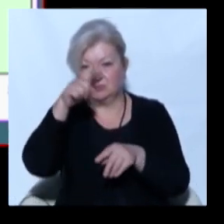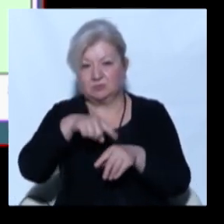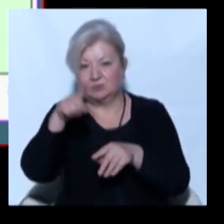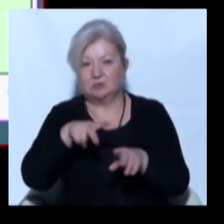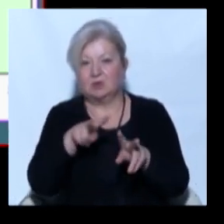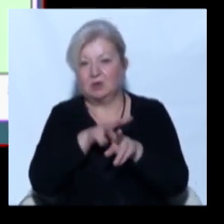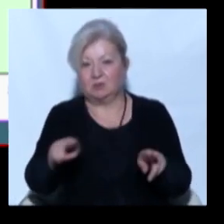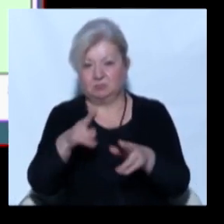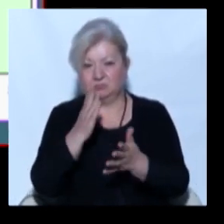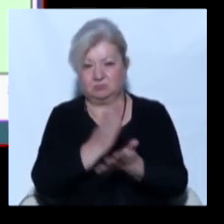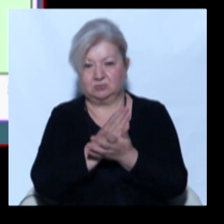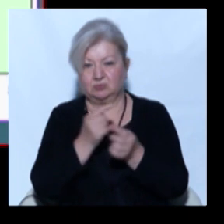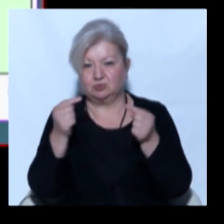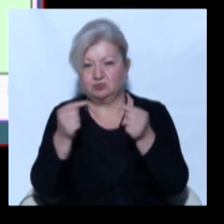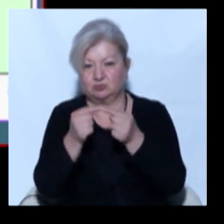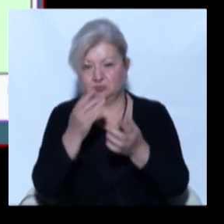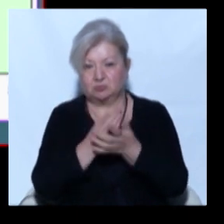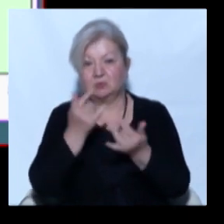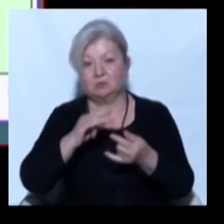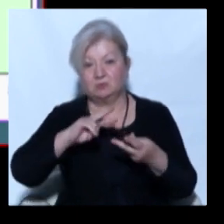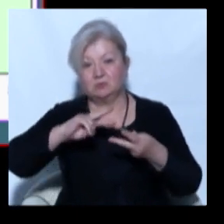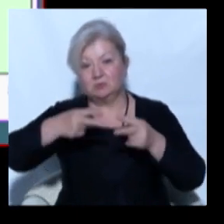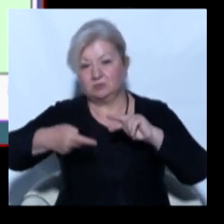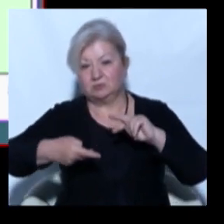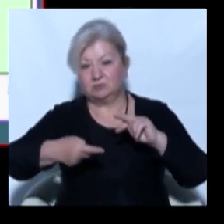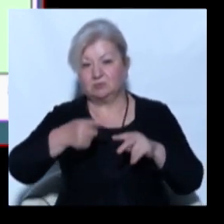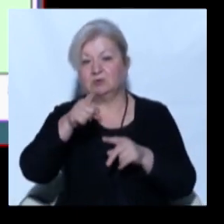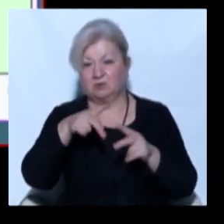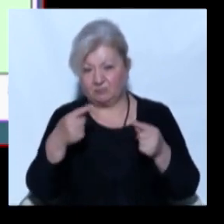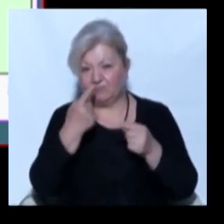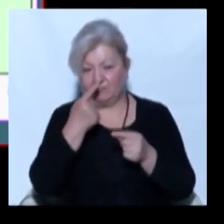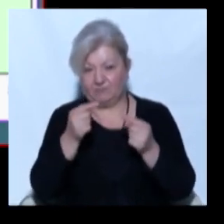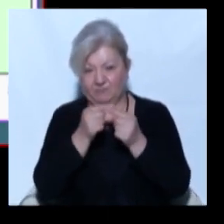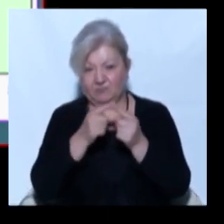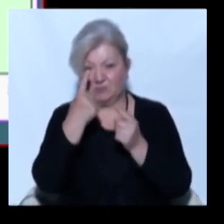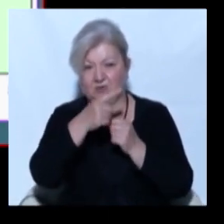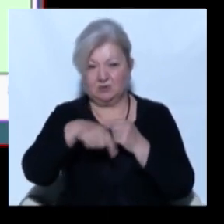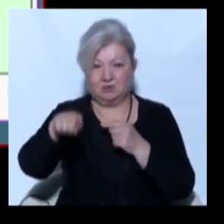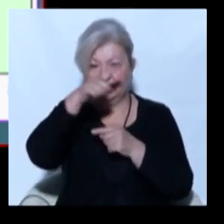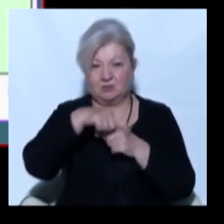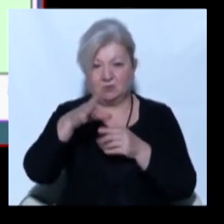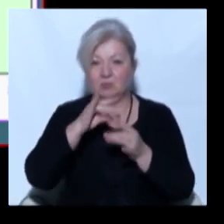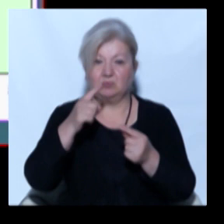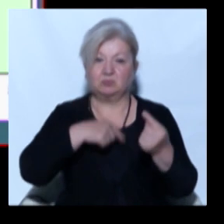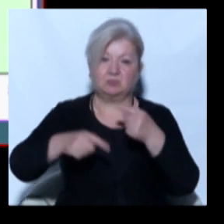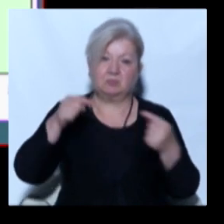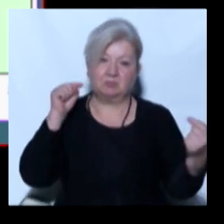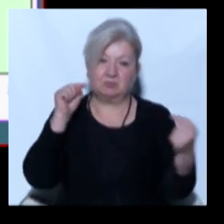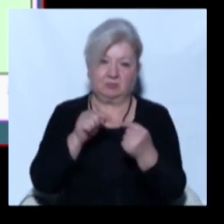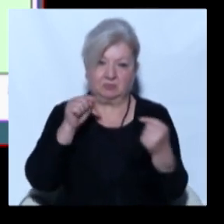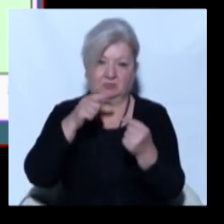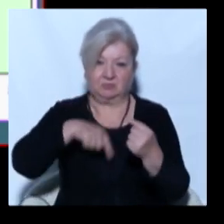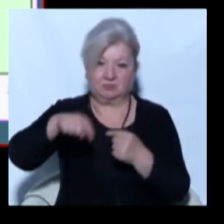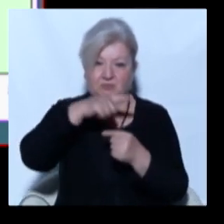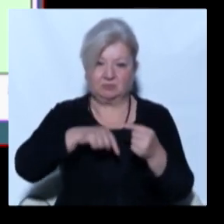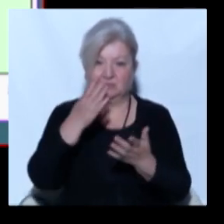ერთი და იგივე სიხშირით. მოდით ახლა საპირისპირო ფაზით, საპირისპირო ფაზა მივაწოდოთ. ისევ ერთი და იგივე ამპლიტუდა, მაგრამ საპირისპირო